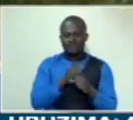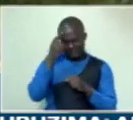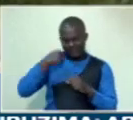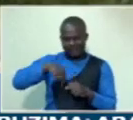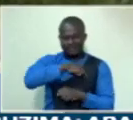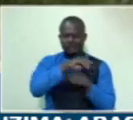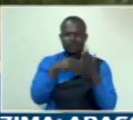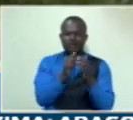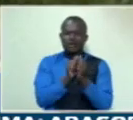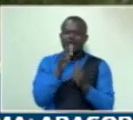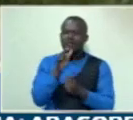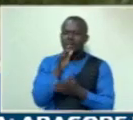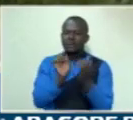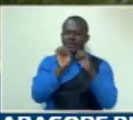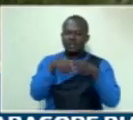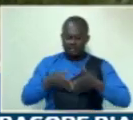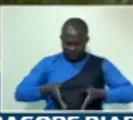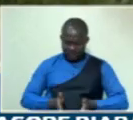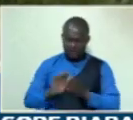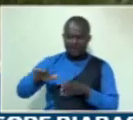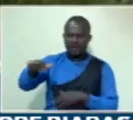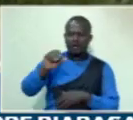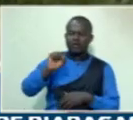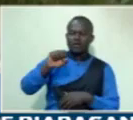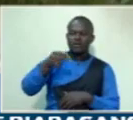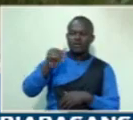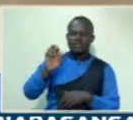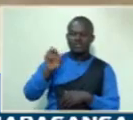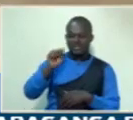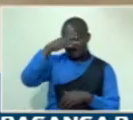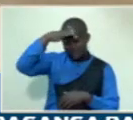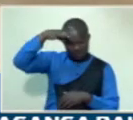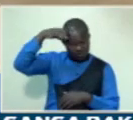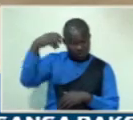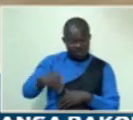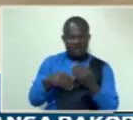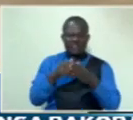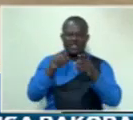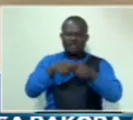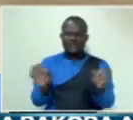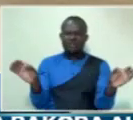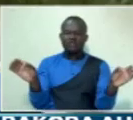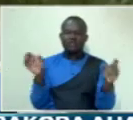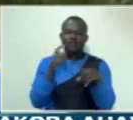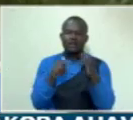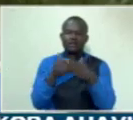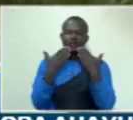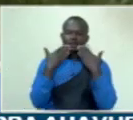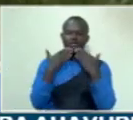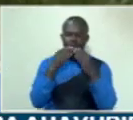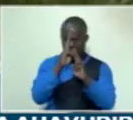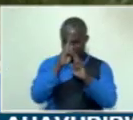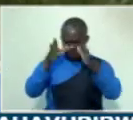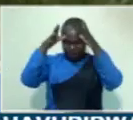kwebwe n'amamama twajyaga kubyara hara ku bitaro byashyira bikatugora ikiraro cyaracitse ariko turashima Perezida